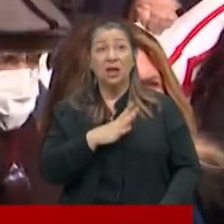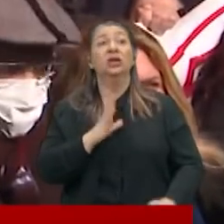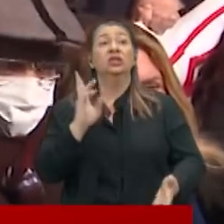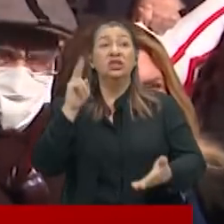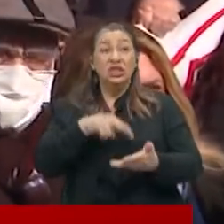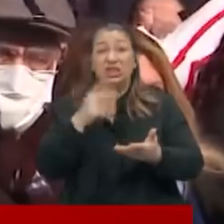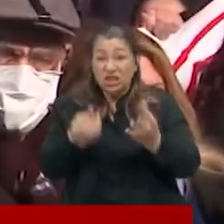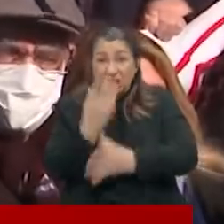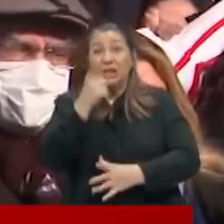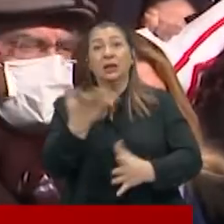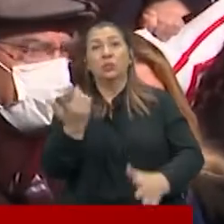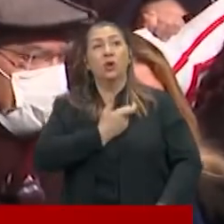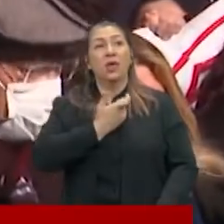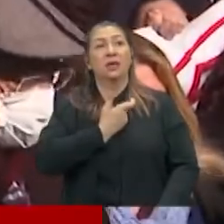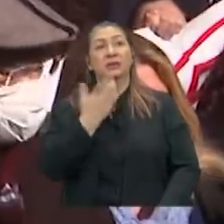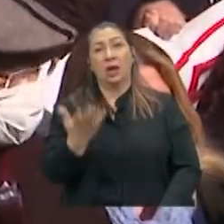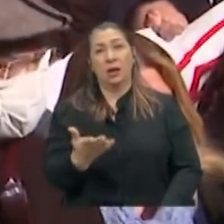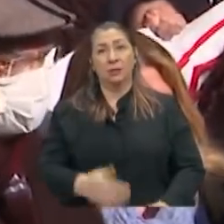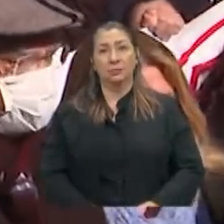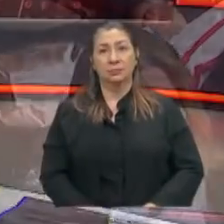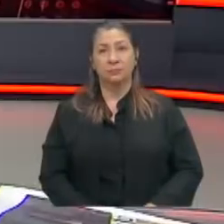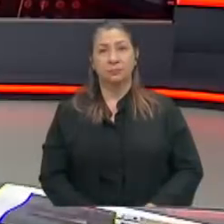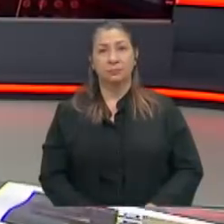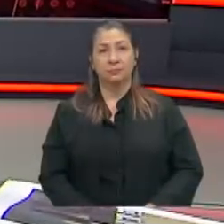çıksın artık bu yasa.